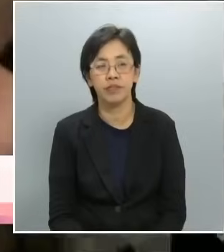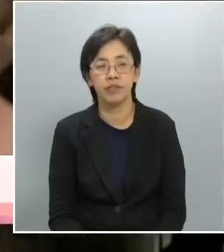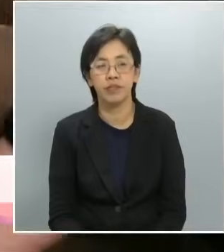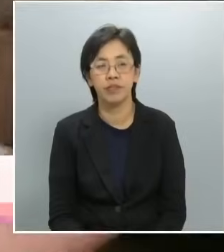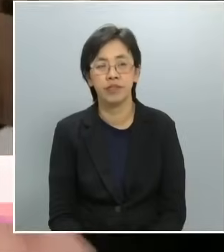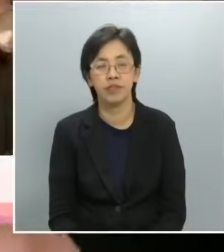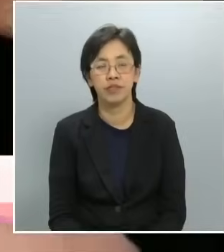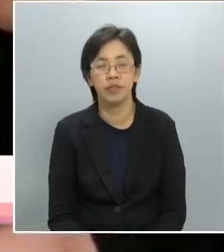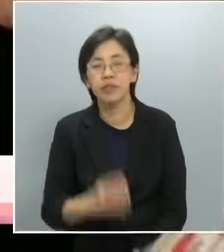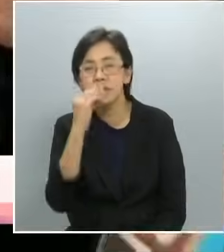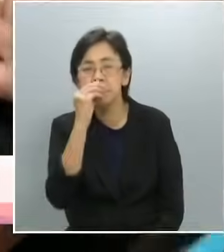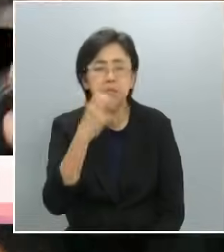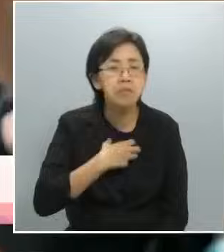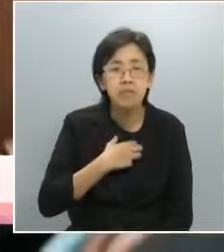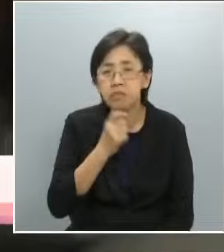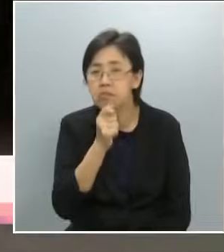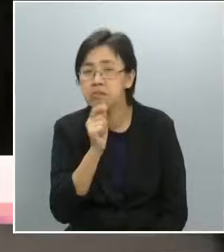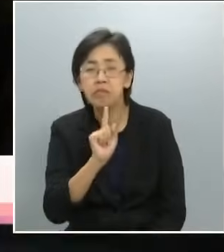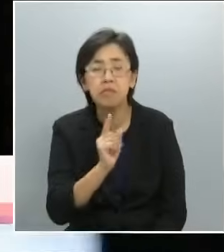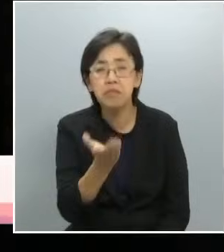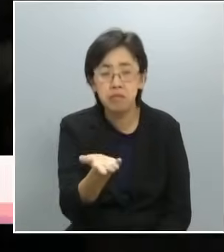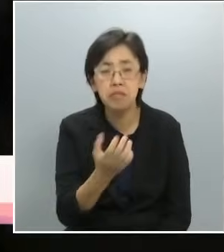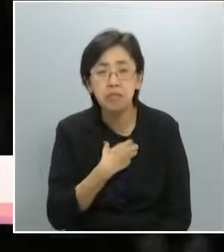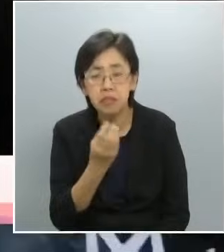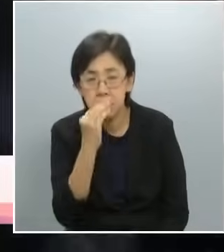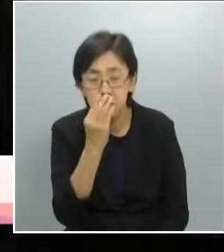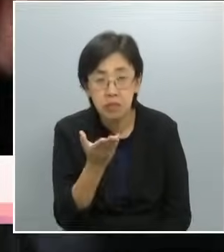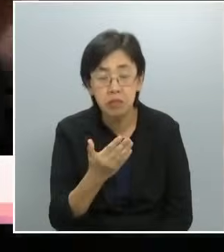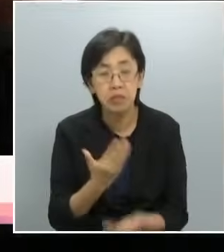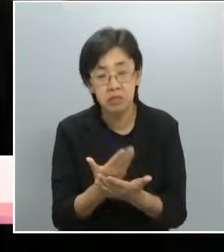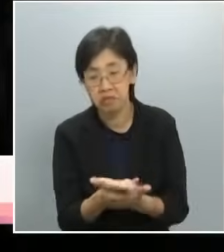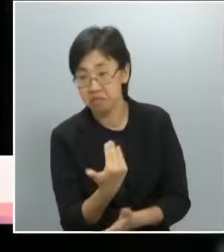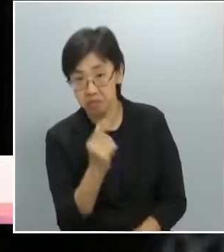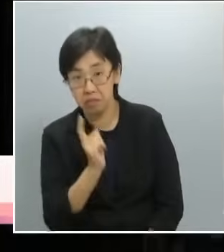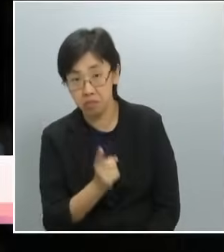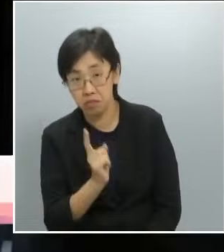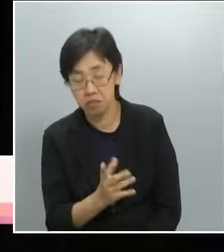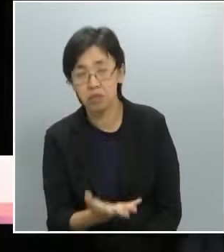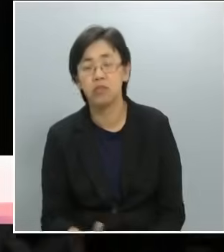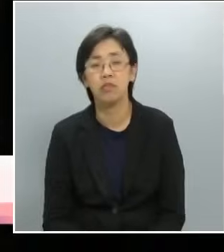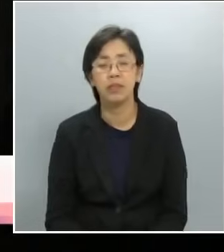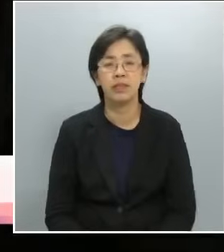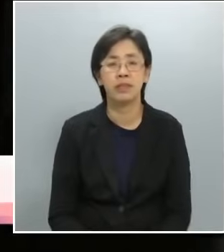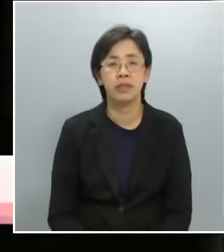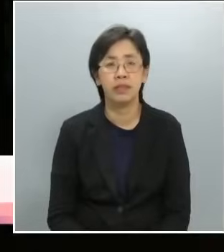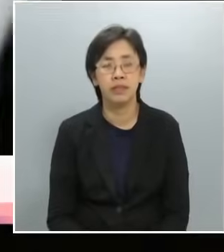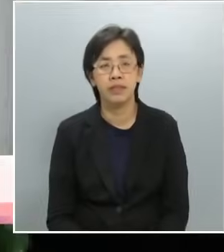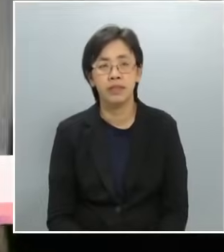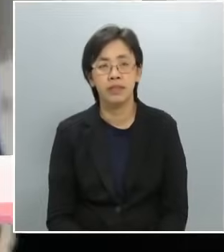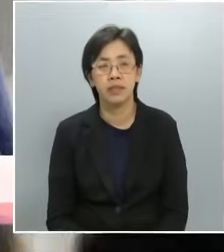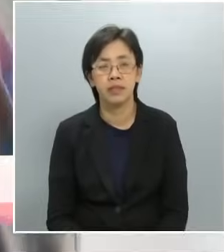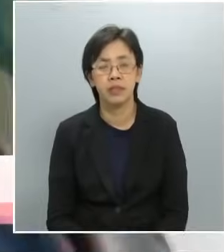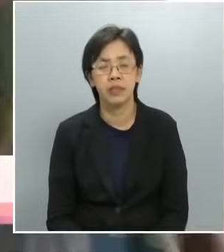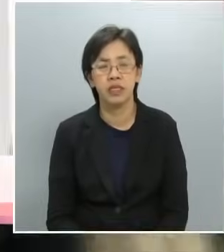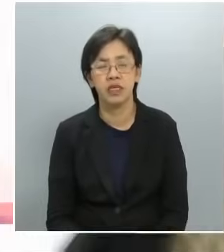พี่จะบอกอะไร เนี่ยพี่ทำแบบนั้นทำไมนะคะพี่เรียกค่าไถ่เขาจริงไหมคะพี่เรียกค่าไถ่เขาทำ